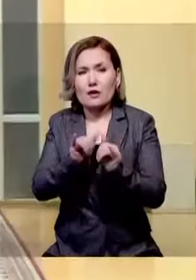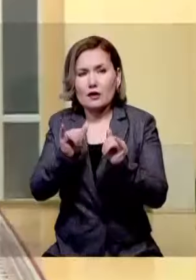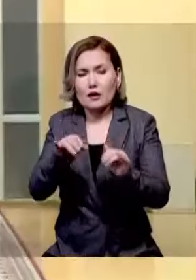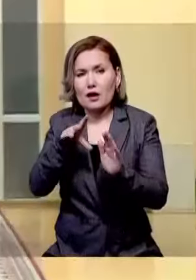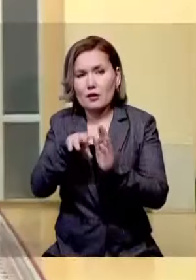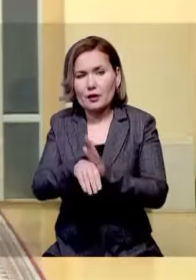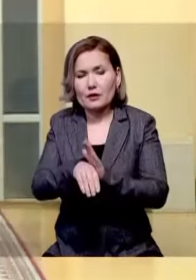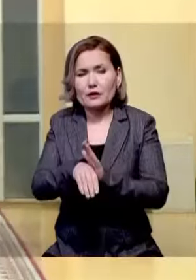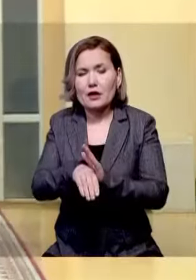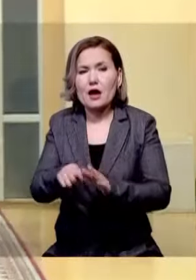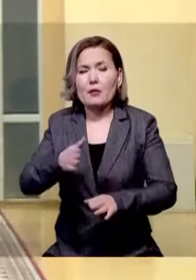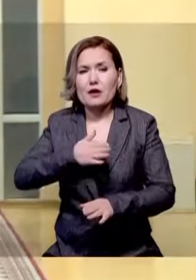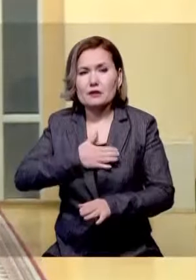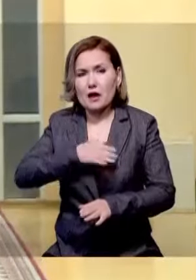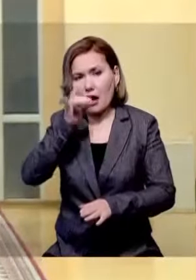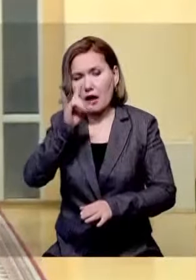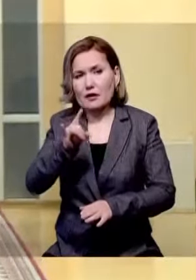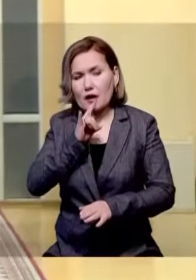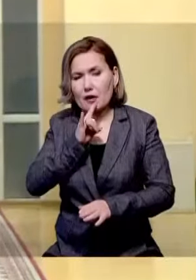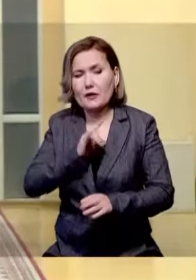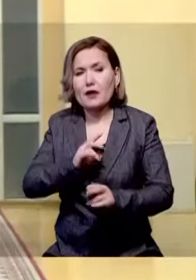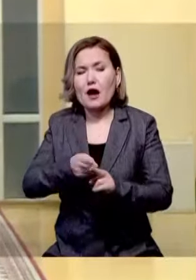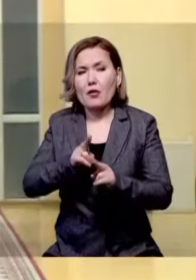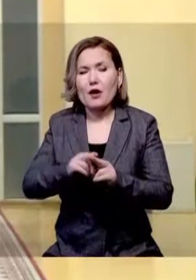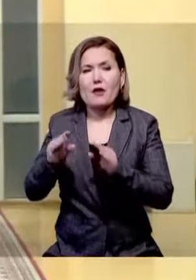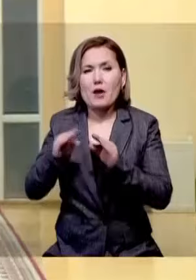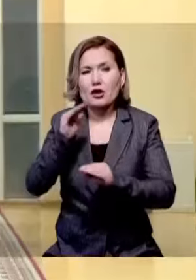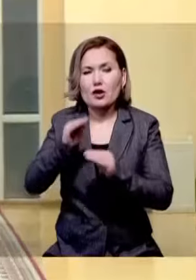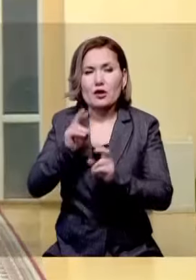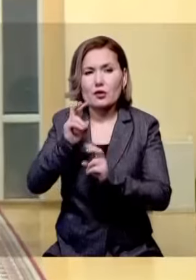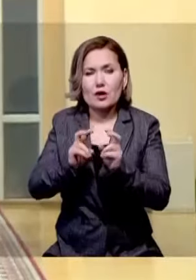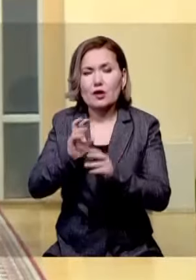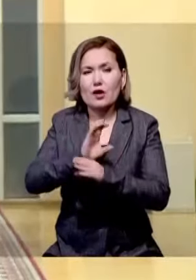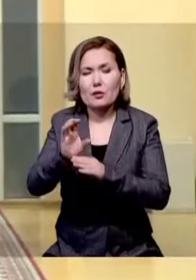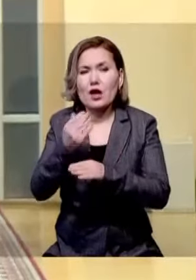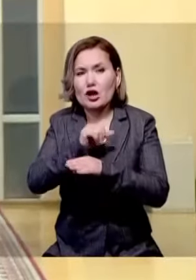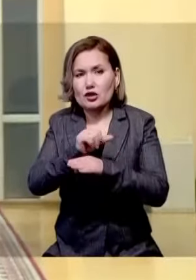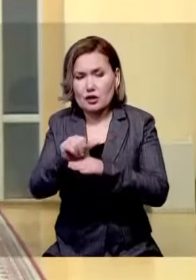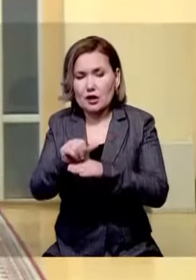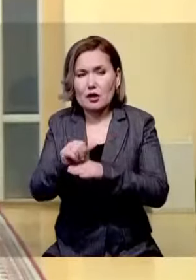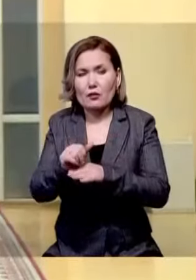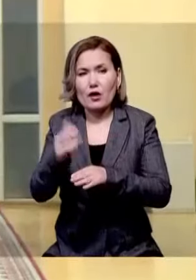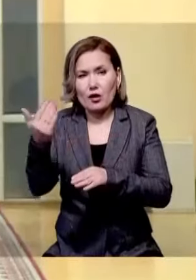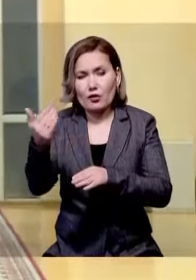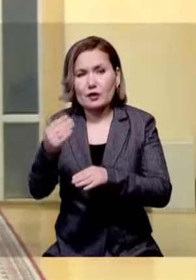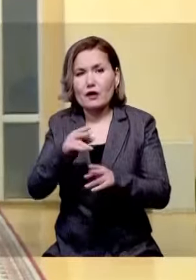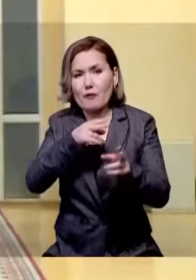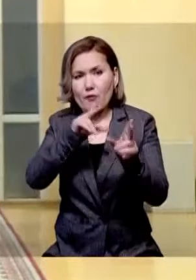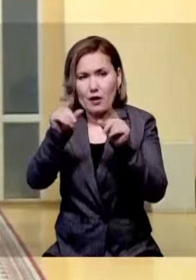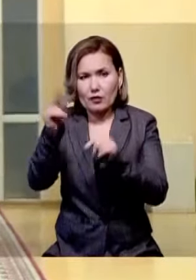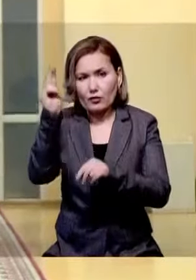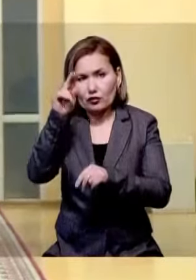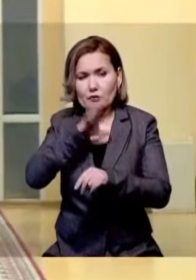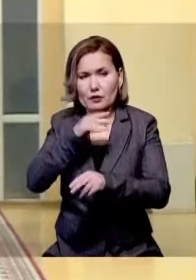қатар, мұнда біздің отандық машина жасау саласындағы мамандар шетелдік әріптестерінен мол тәжірибе алған болатын.